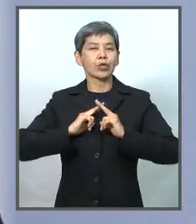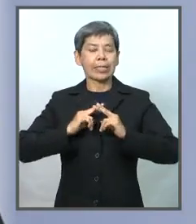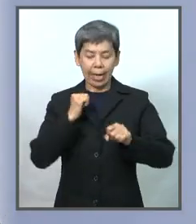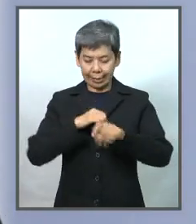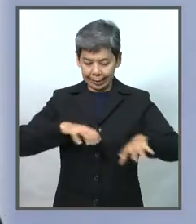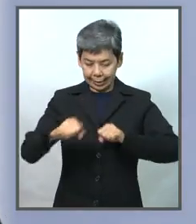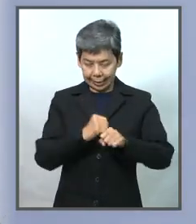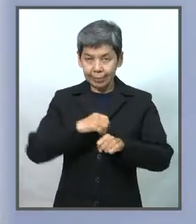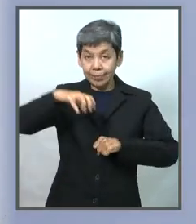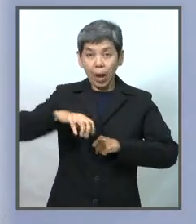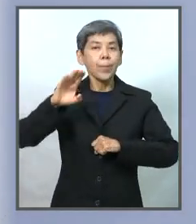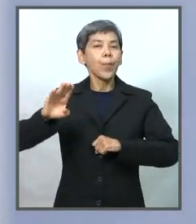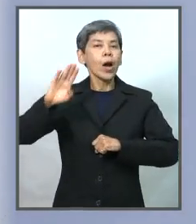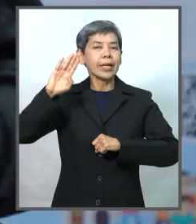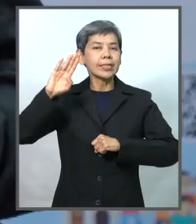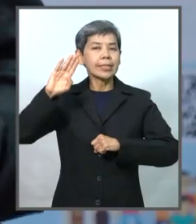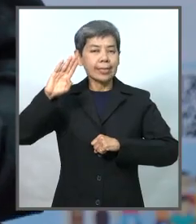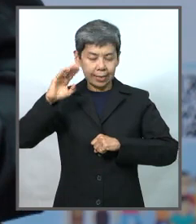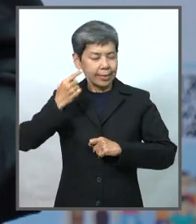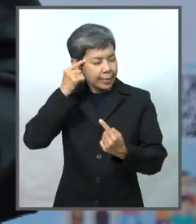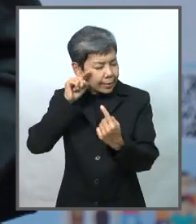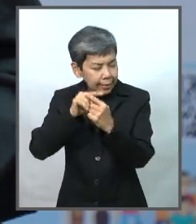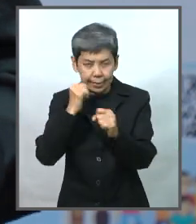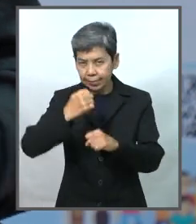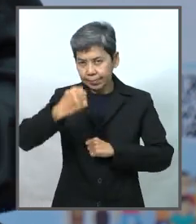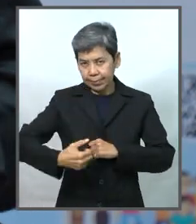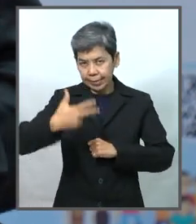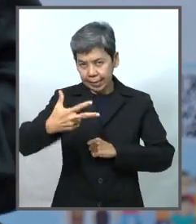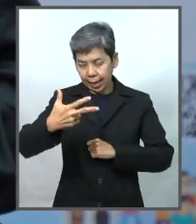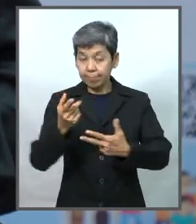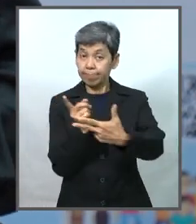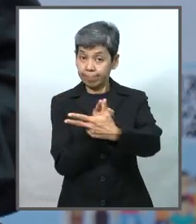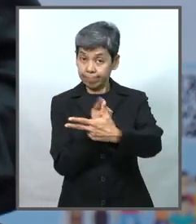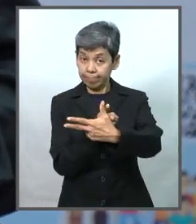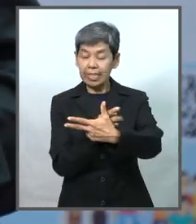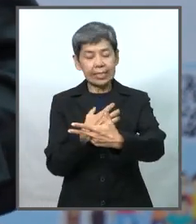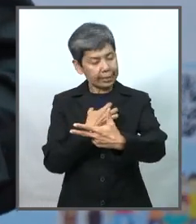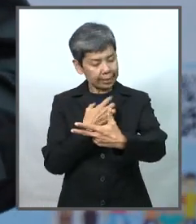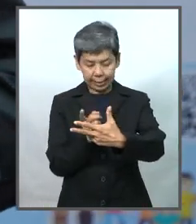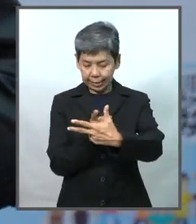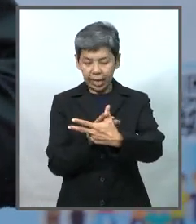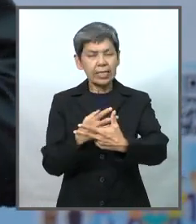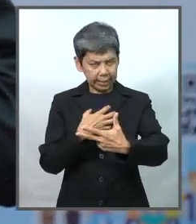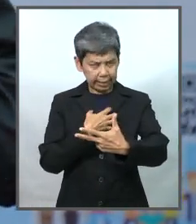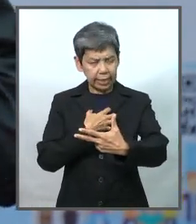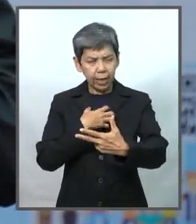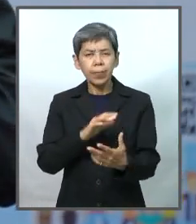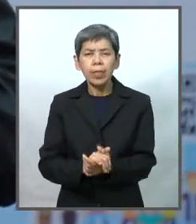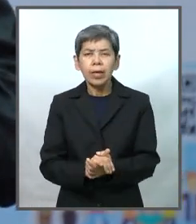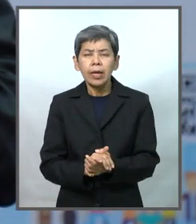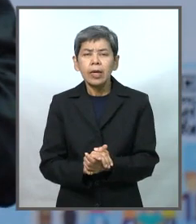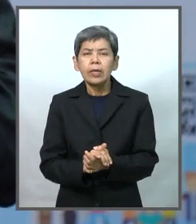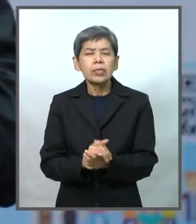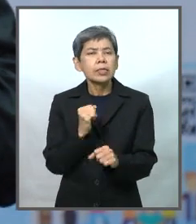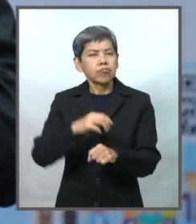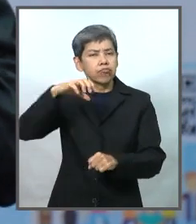จัดตั้งบริษัทขึ้นมานะครับเรามีวัตถุประสงค์อยู่3หลักนะครับก็คือว่าแรกอย่างแรกเลยเราอยากให้เป็นส